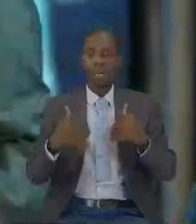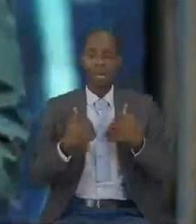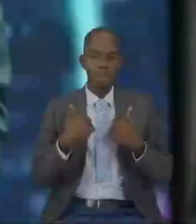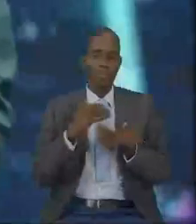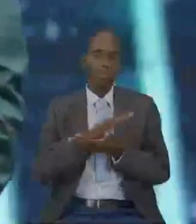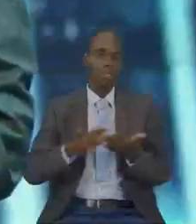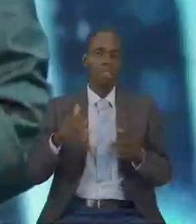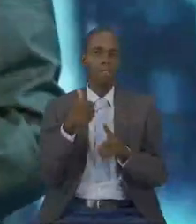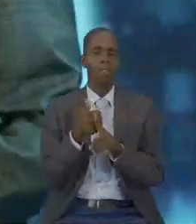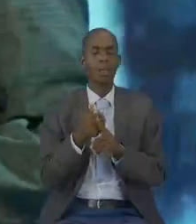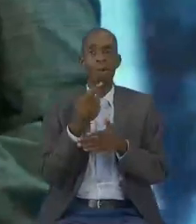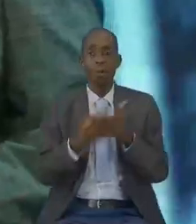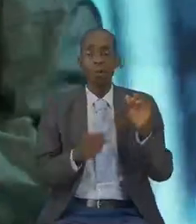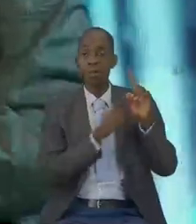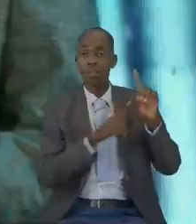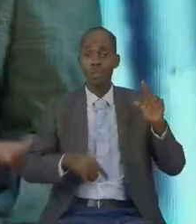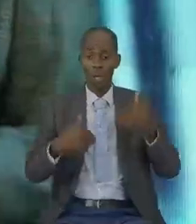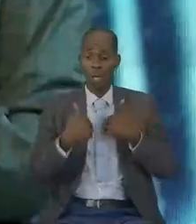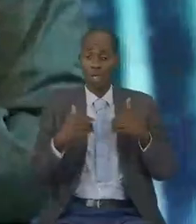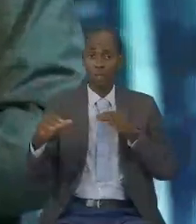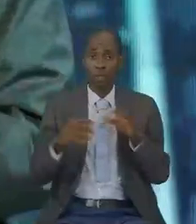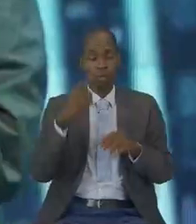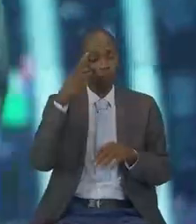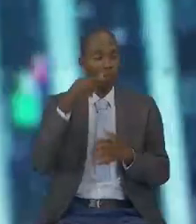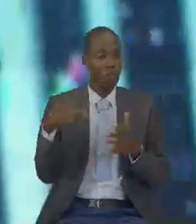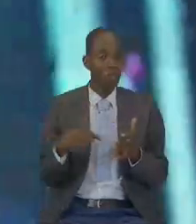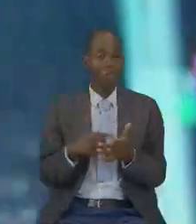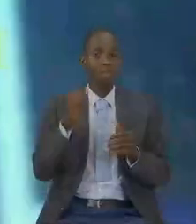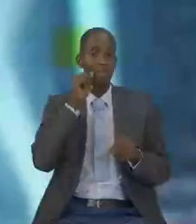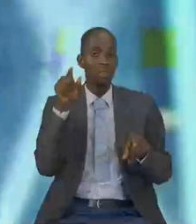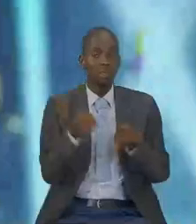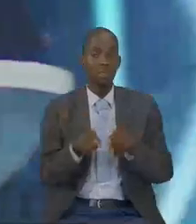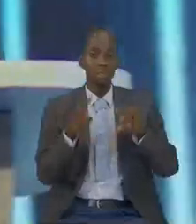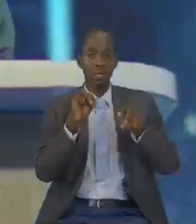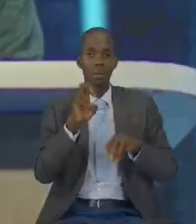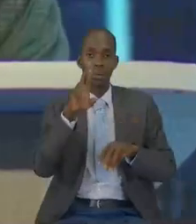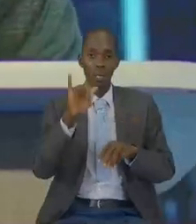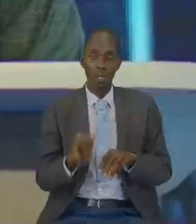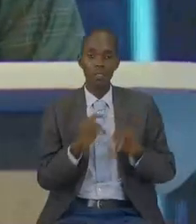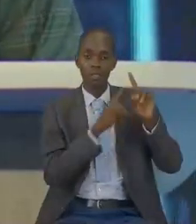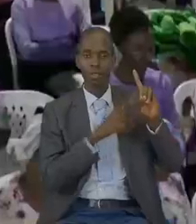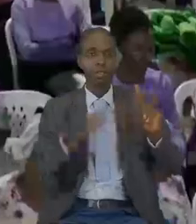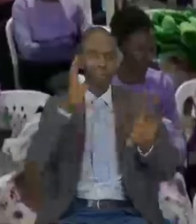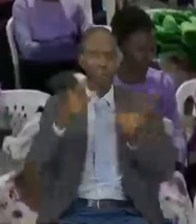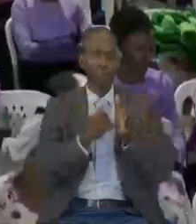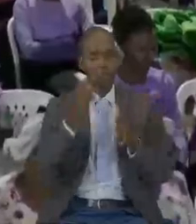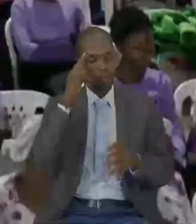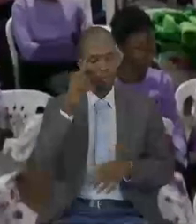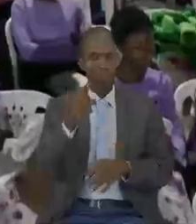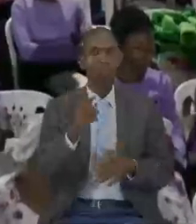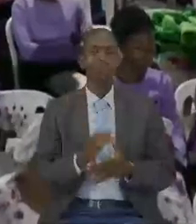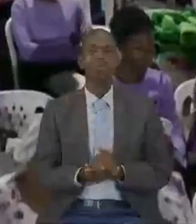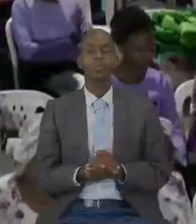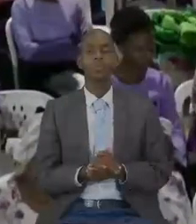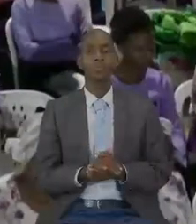Elle-même n'aurait pas pu se purifier comme ça. Et ce que Dieu a fait pour notre soeur bien-aimée, merci, le Seigneur le fera